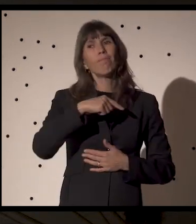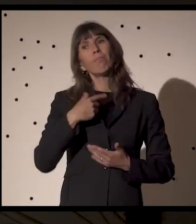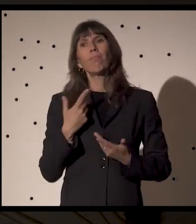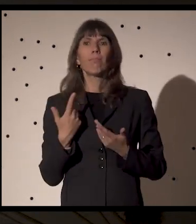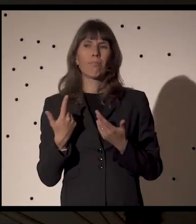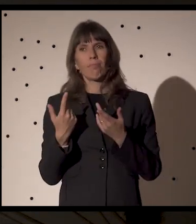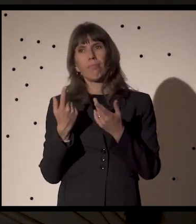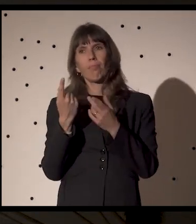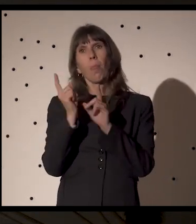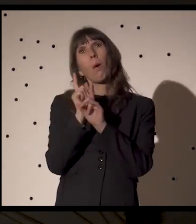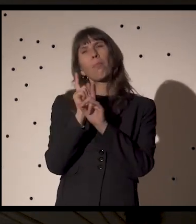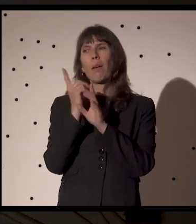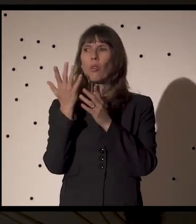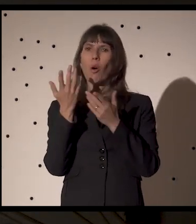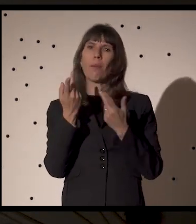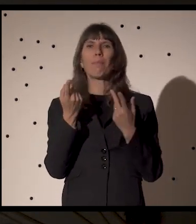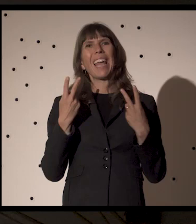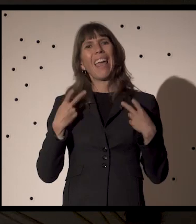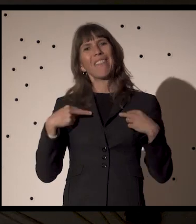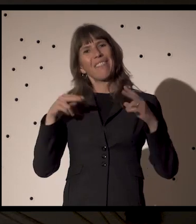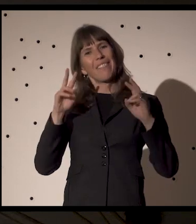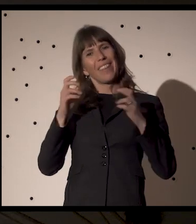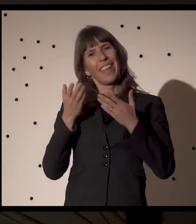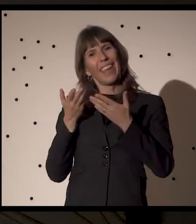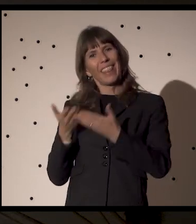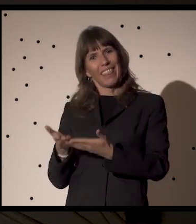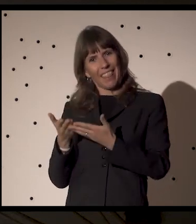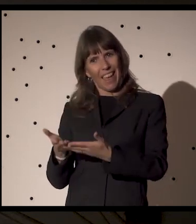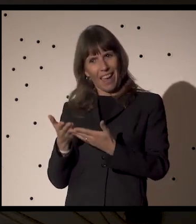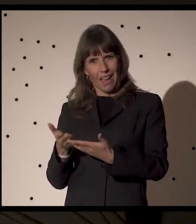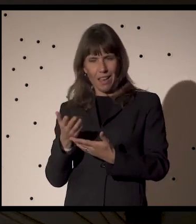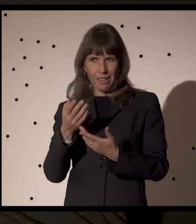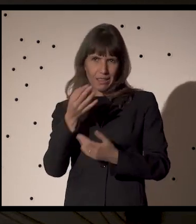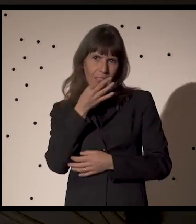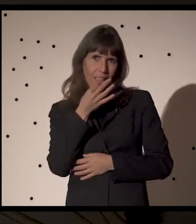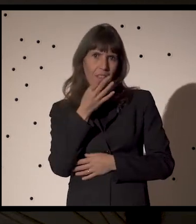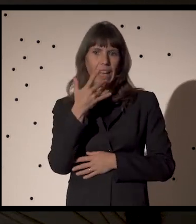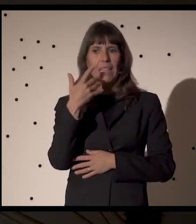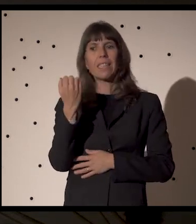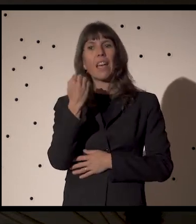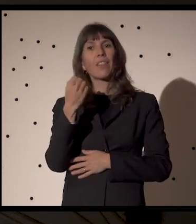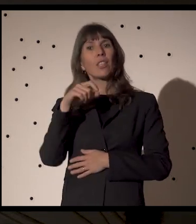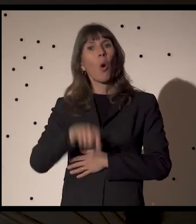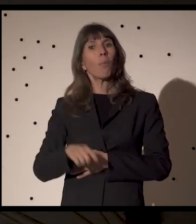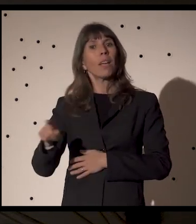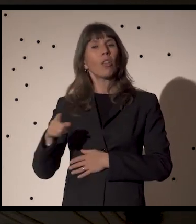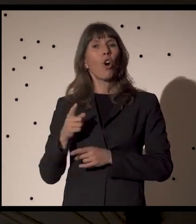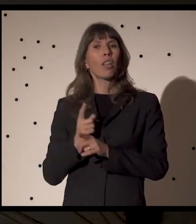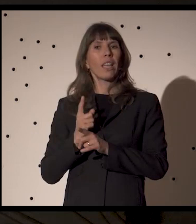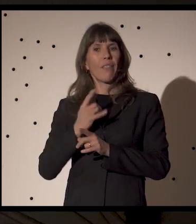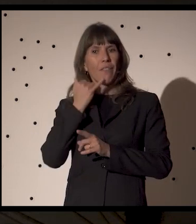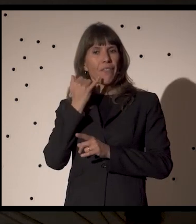facilitare la vita diciamo semplificando i servizi Quelli obbligatori e favorire lo sviluppo